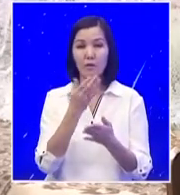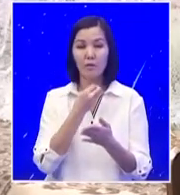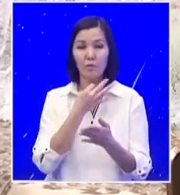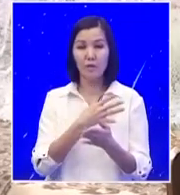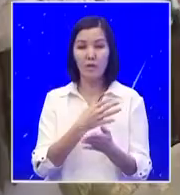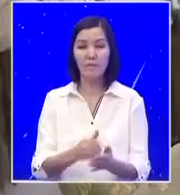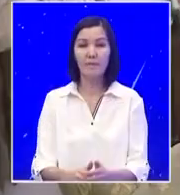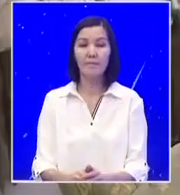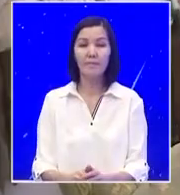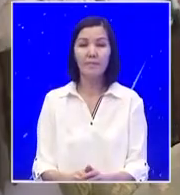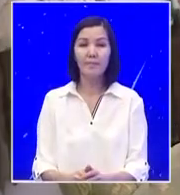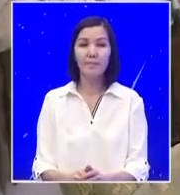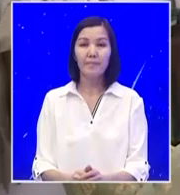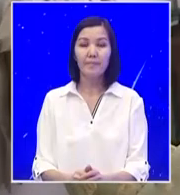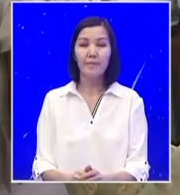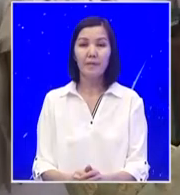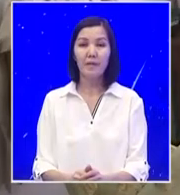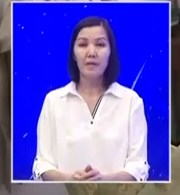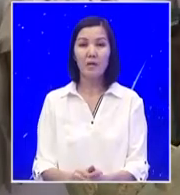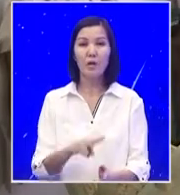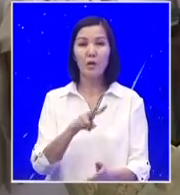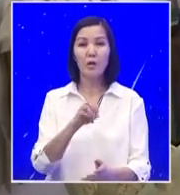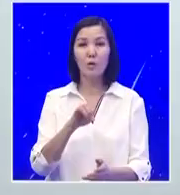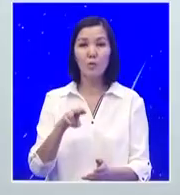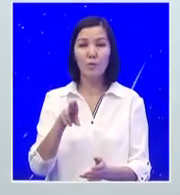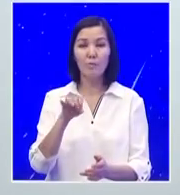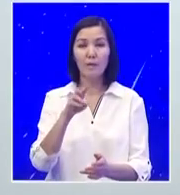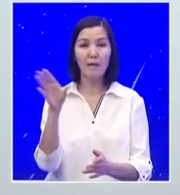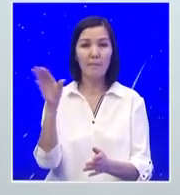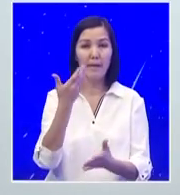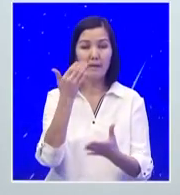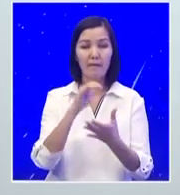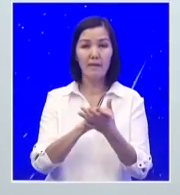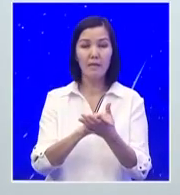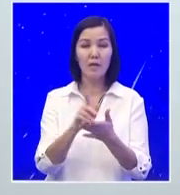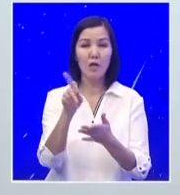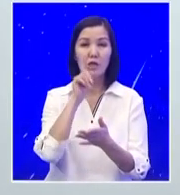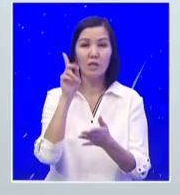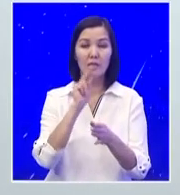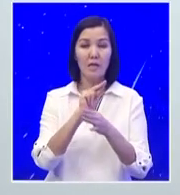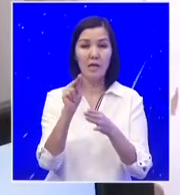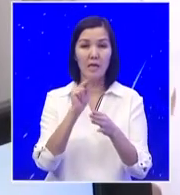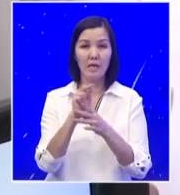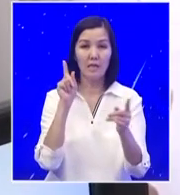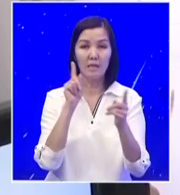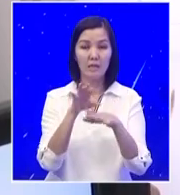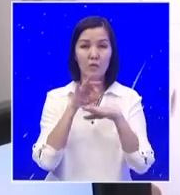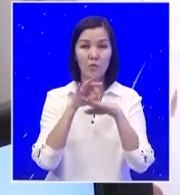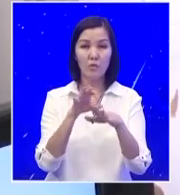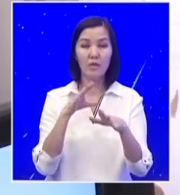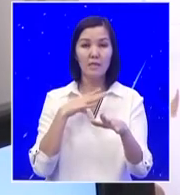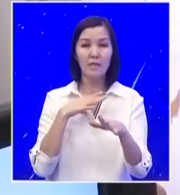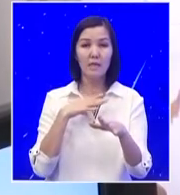ұнатамын. Людмила Лутошкинаны бұл қалада көбі жақсы таниды. Жастарға да ақыл кеңесін айтып, түрлі кездесулер өткізеді.